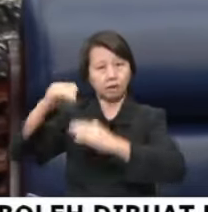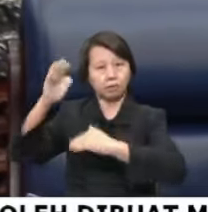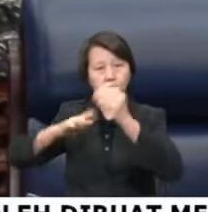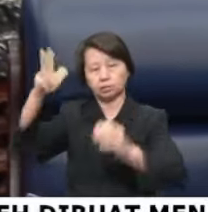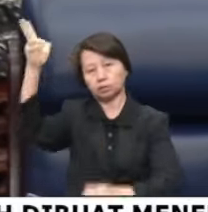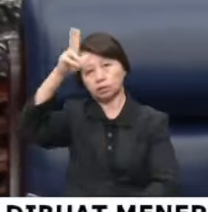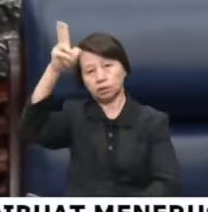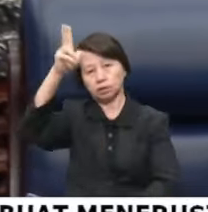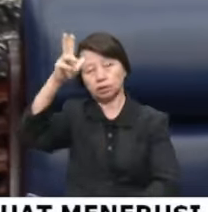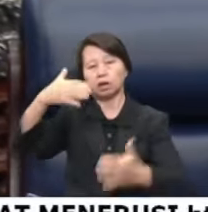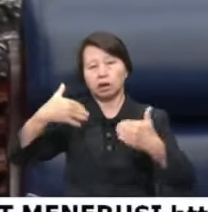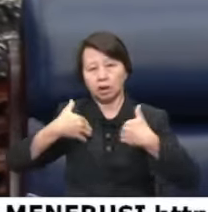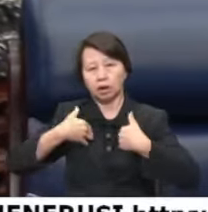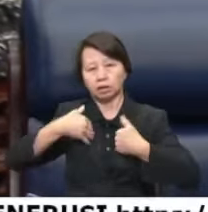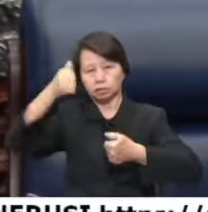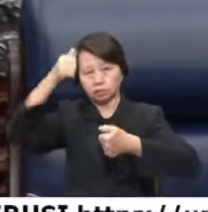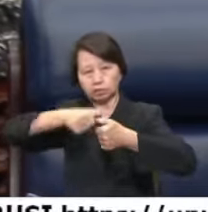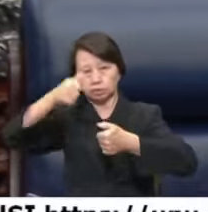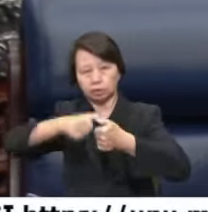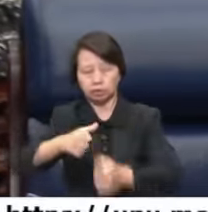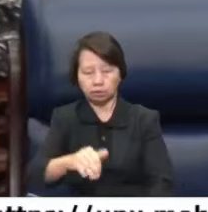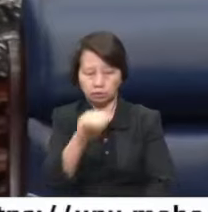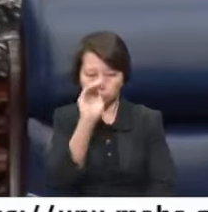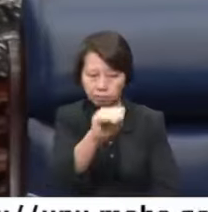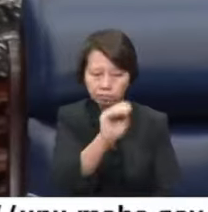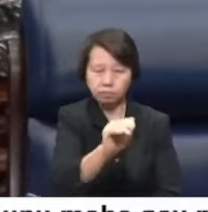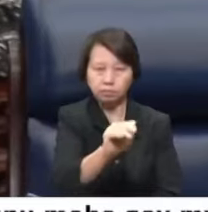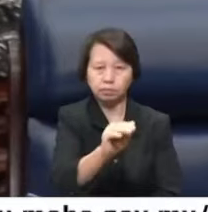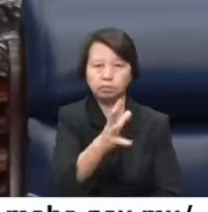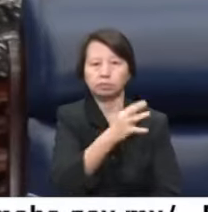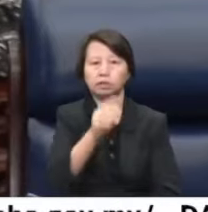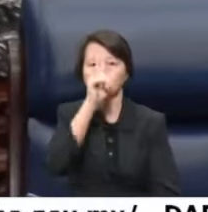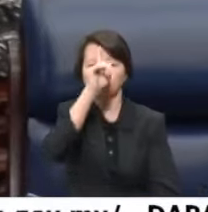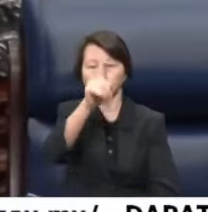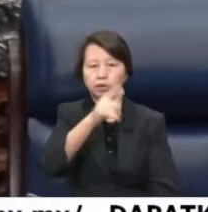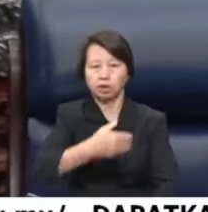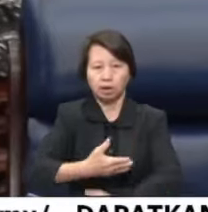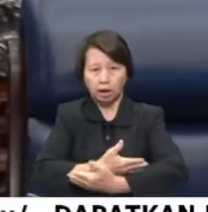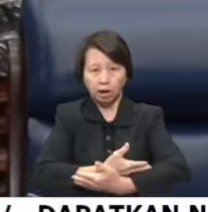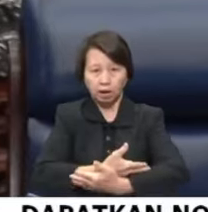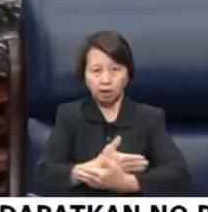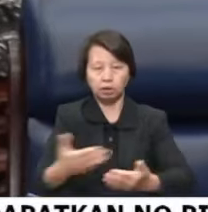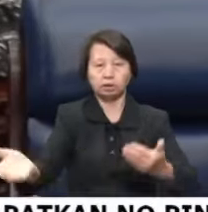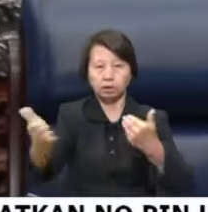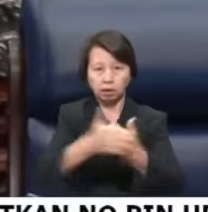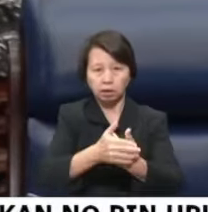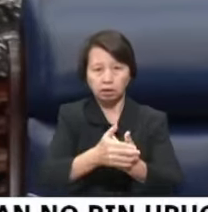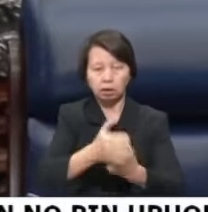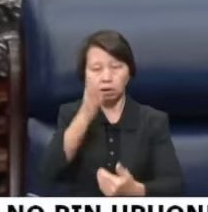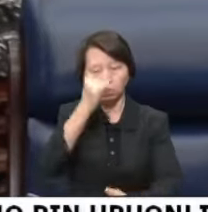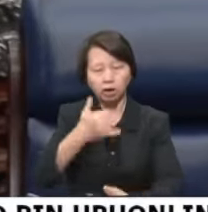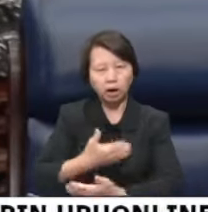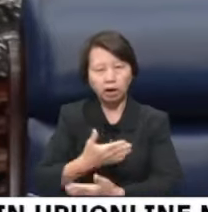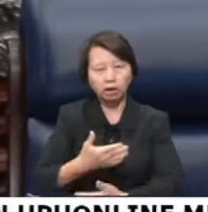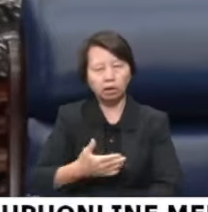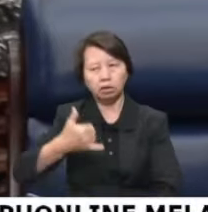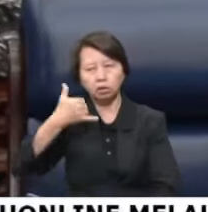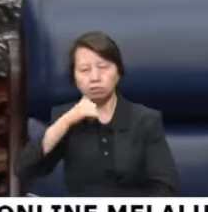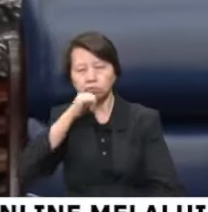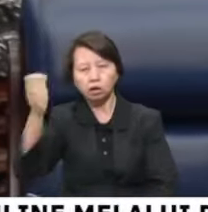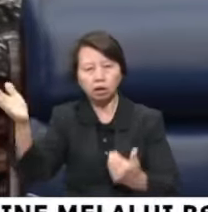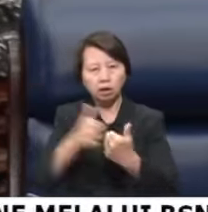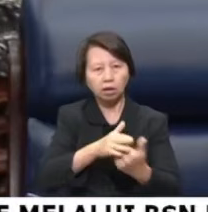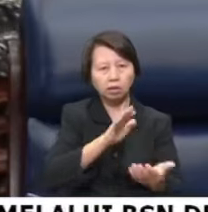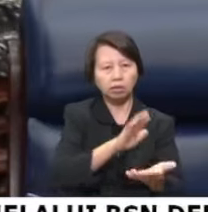kerajaan ada reminder dengan izin, supastikan sama ada anak itu sudah sampai. Kalau kenapa anak itu tak sampai, itu